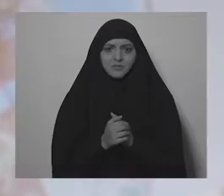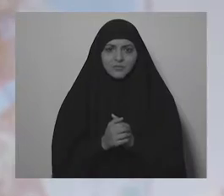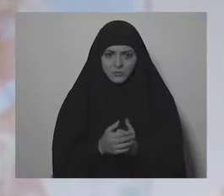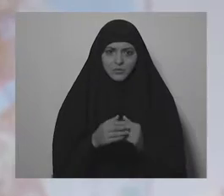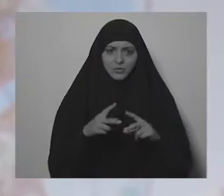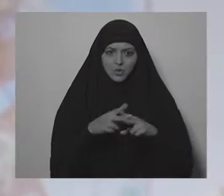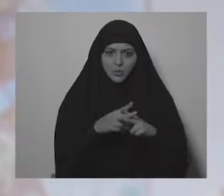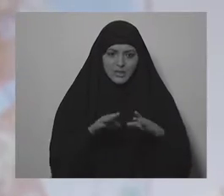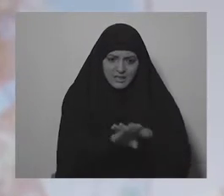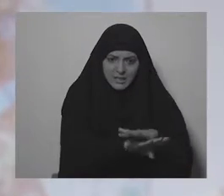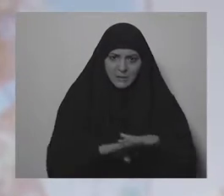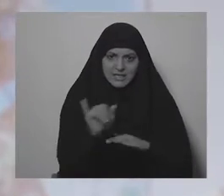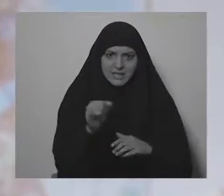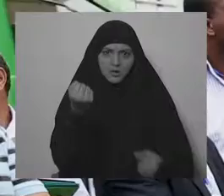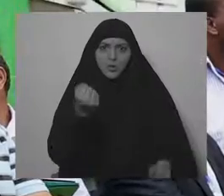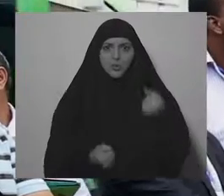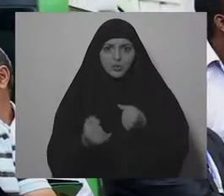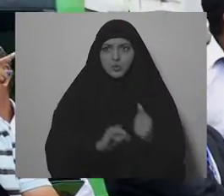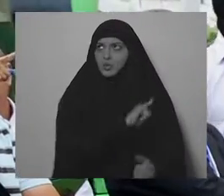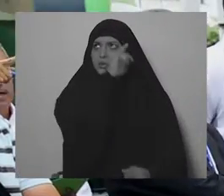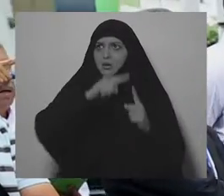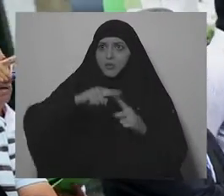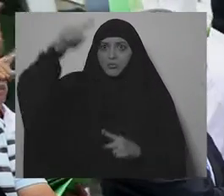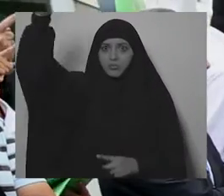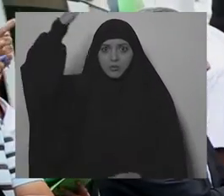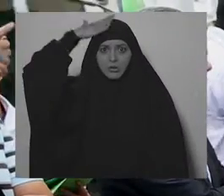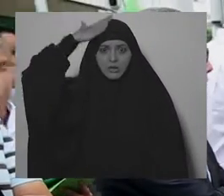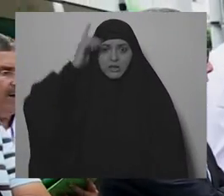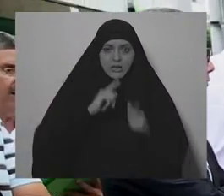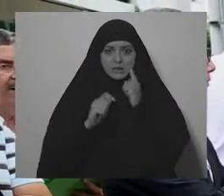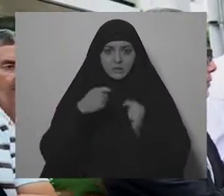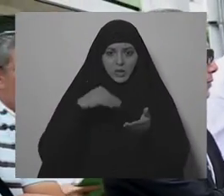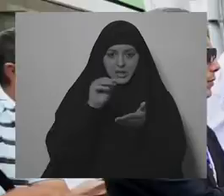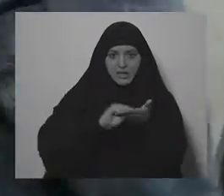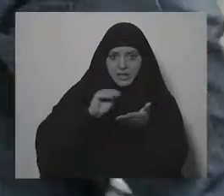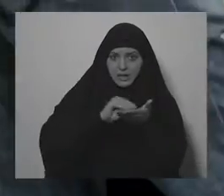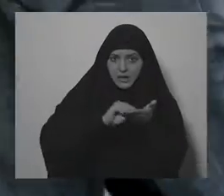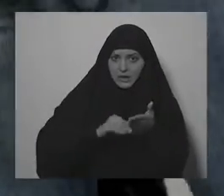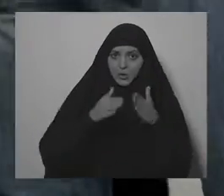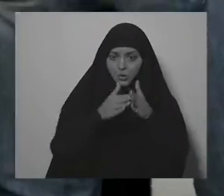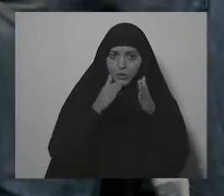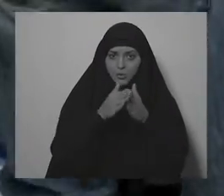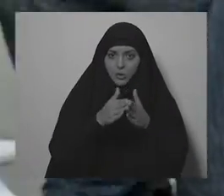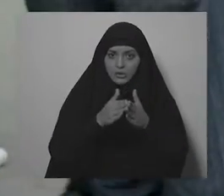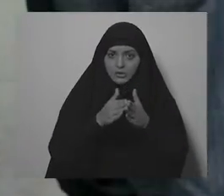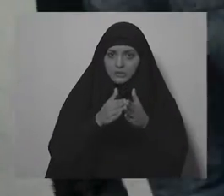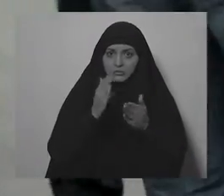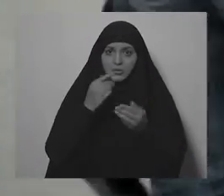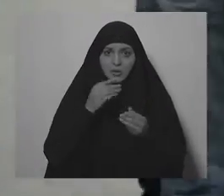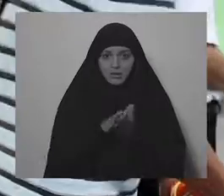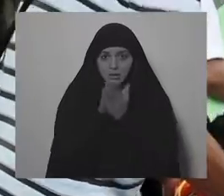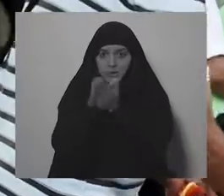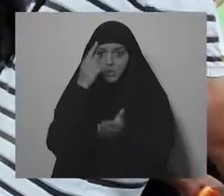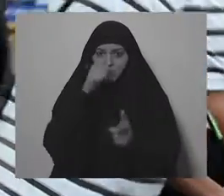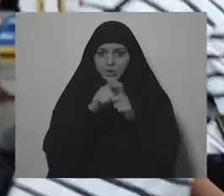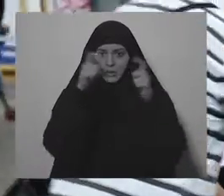من شوفور حتى للبي دي جي. تكتبت الانيسياتيف وهي معناها موجهة بالأساس لشركة النقل.